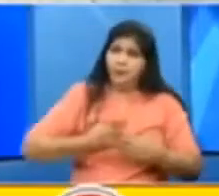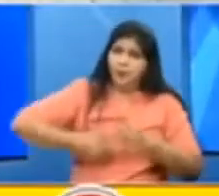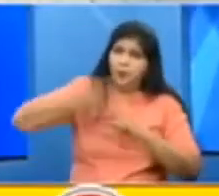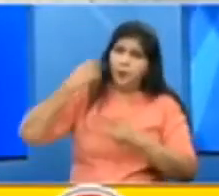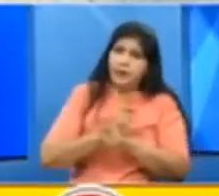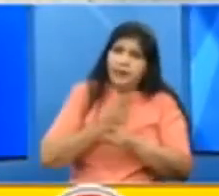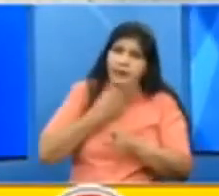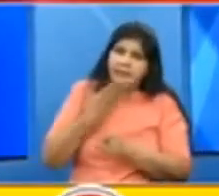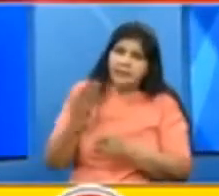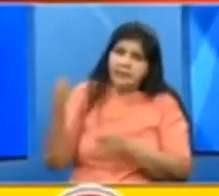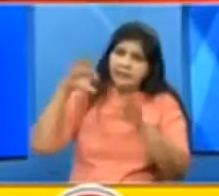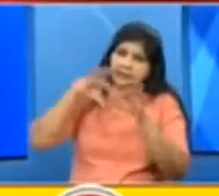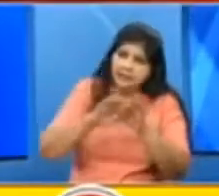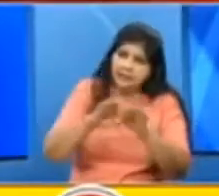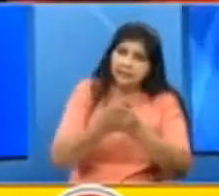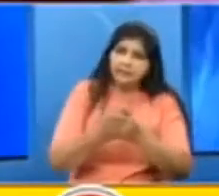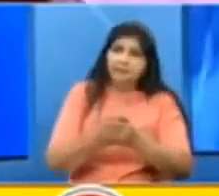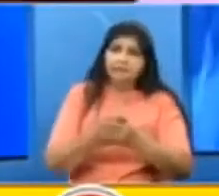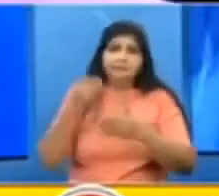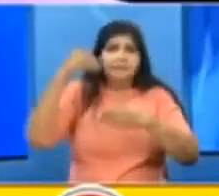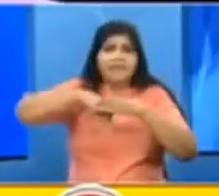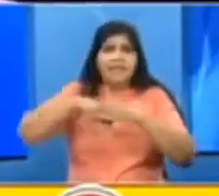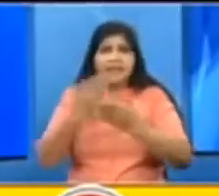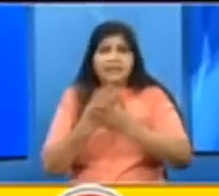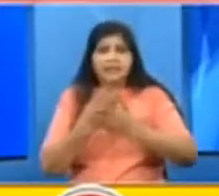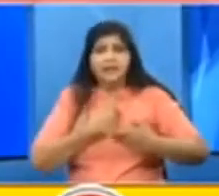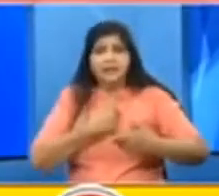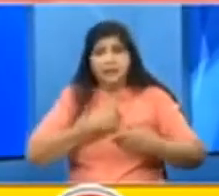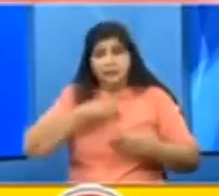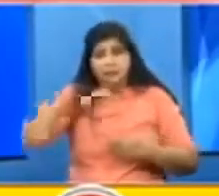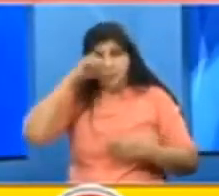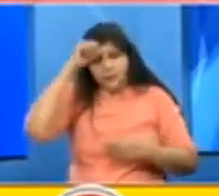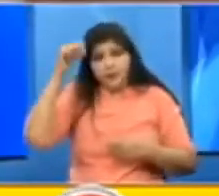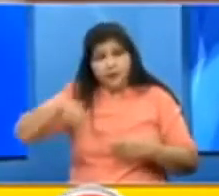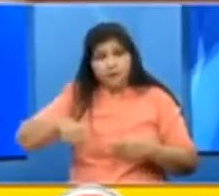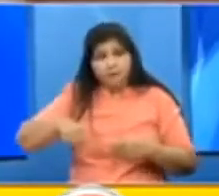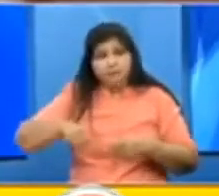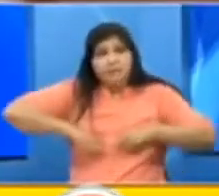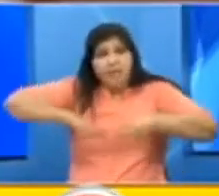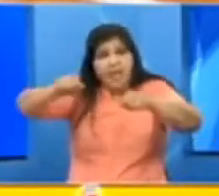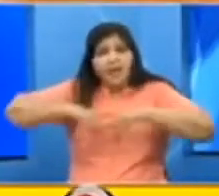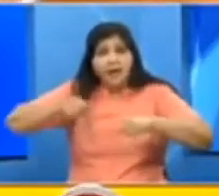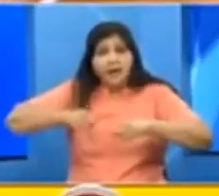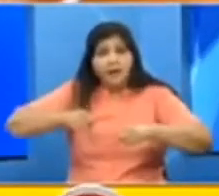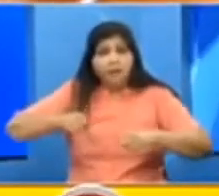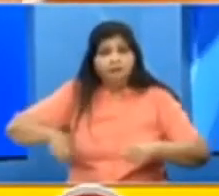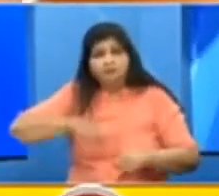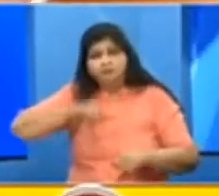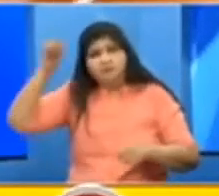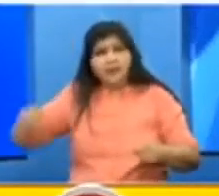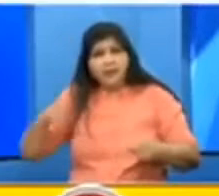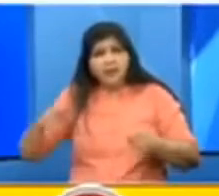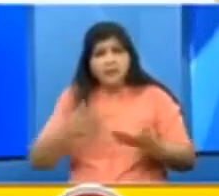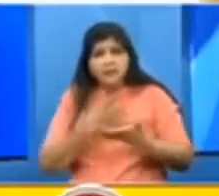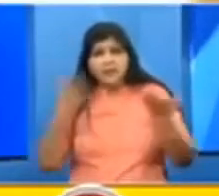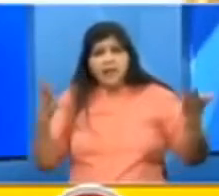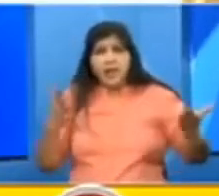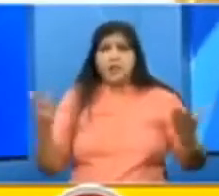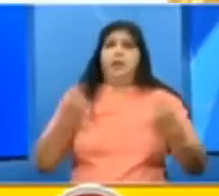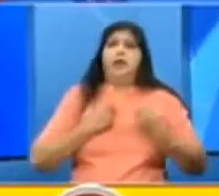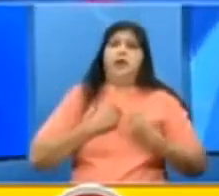प्रयास होना चाहिए कि न सिर्फ भारतीय हैंडलूम और हैंडीक्राफ्ट का ज्यादा से ज्यादा उपयोग करें,